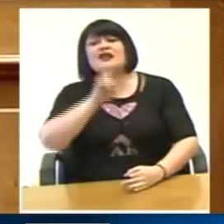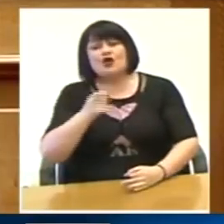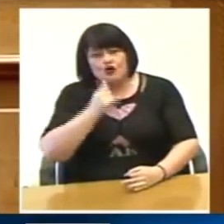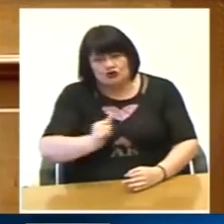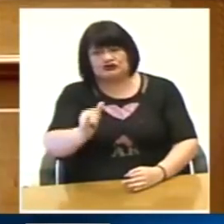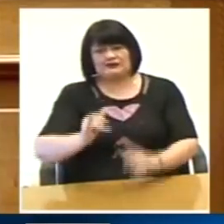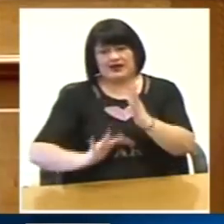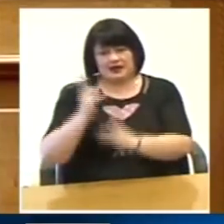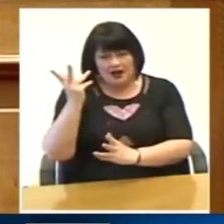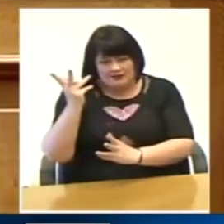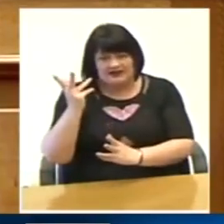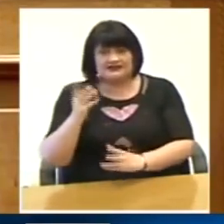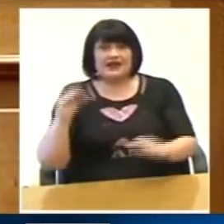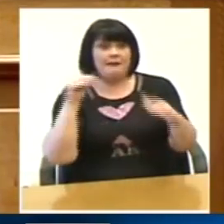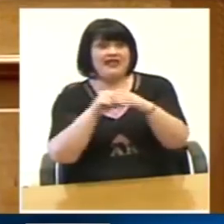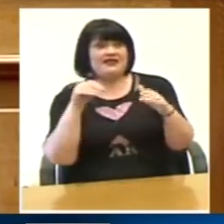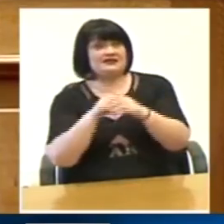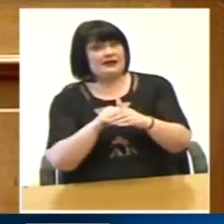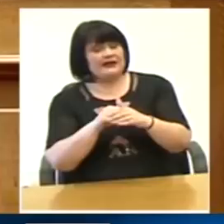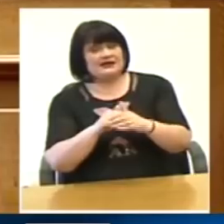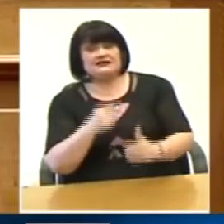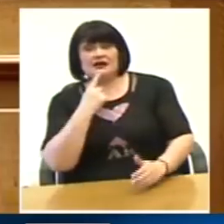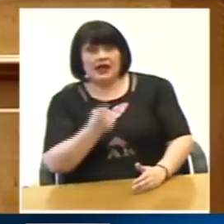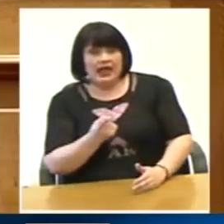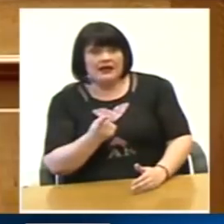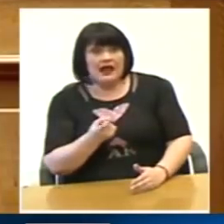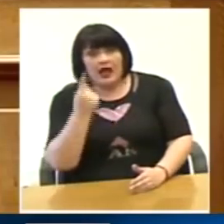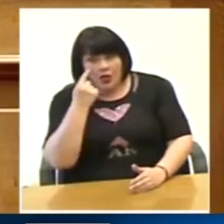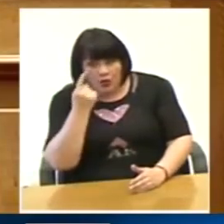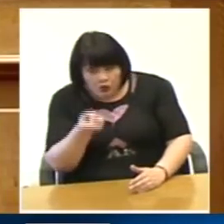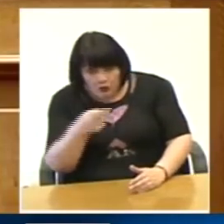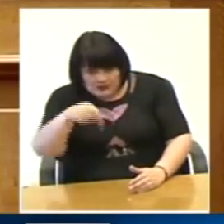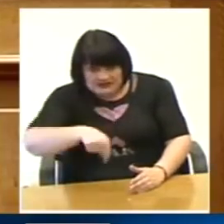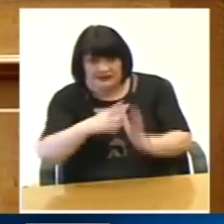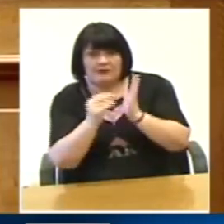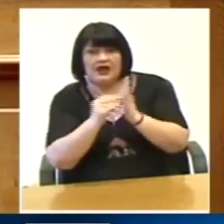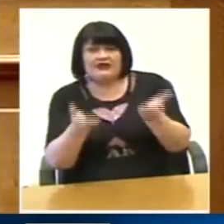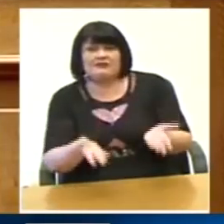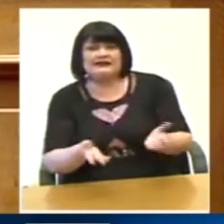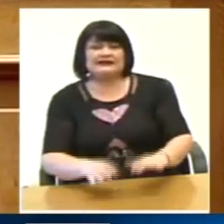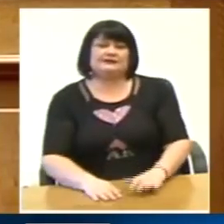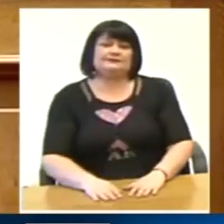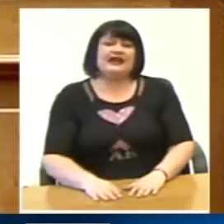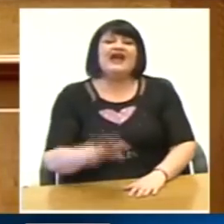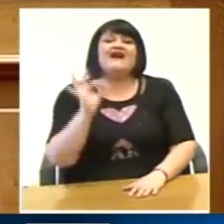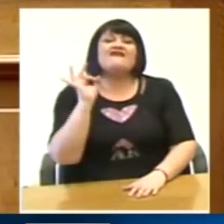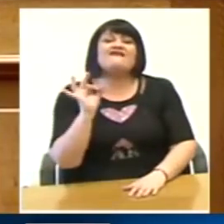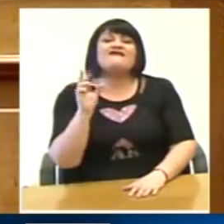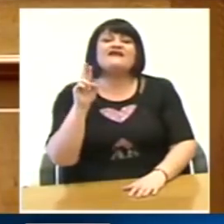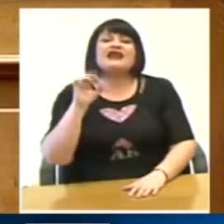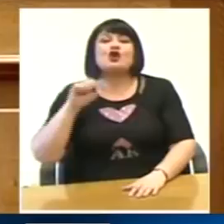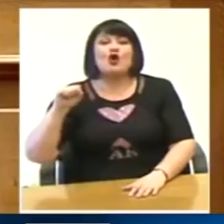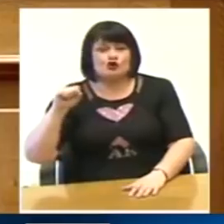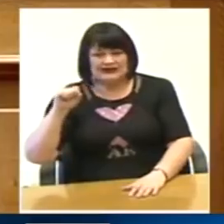για εκτόξευση των επενδύσεων. Όμως για είδεστε ένα σημερινό παράδειγμα. Η Φρυγκοκλάς,